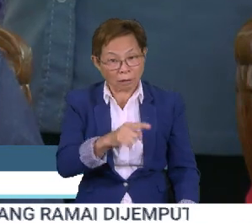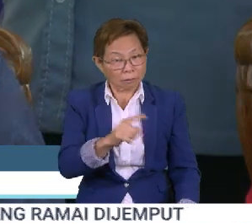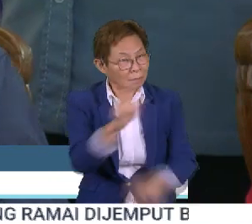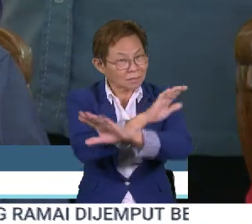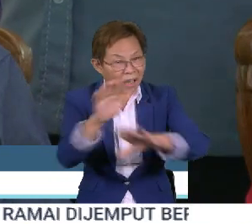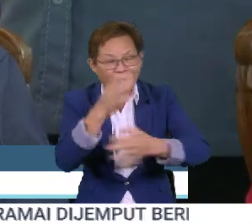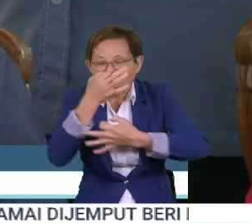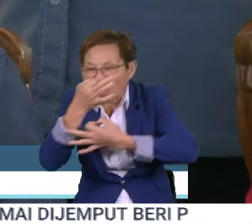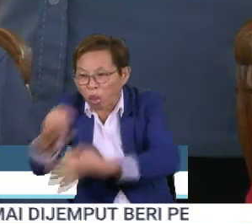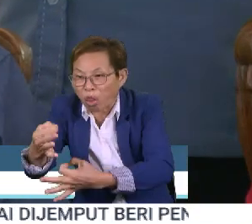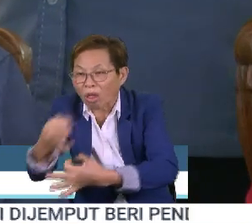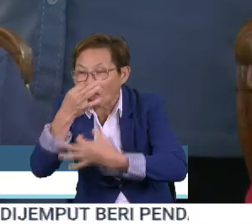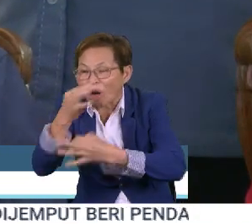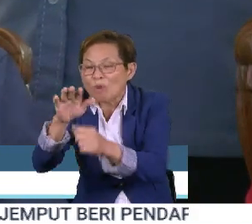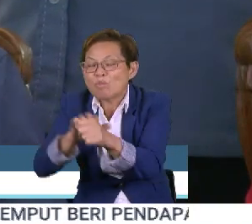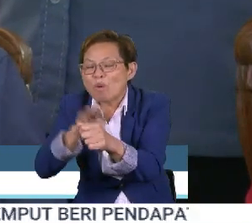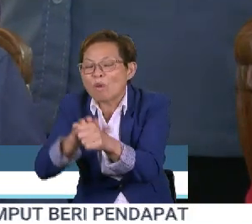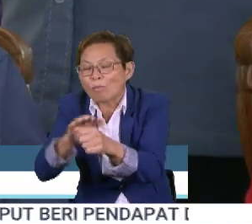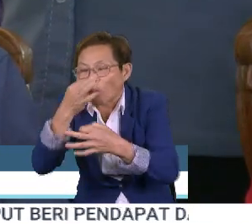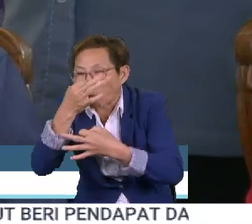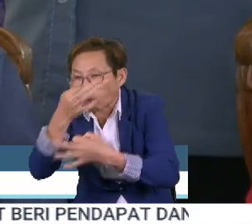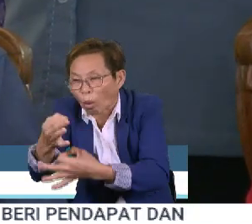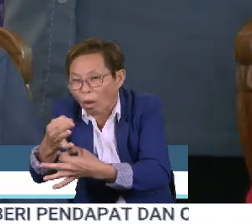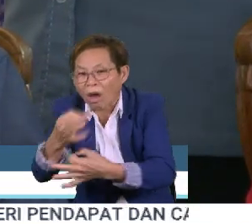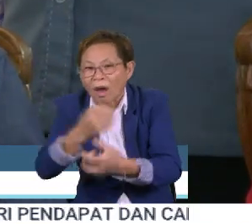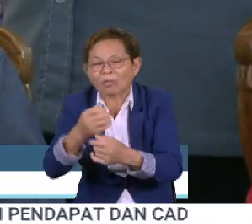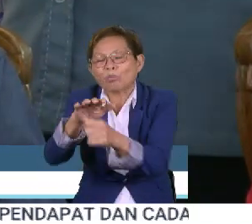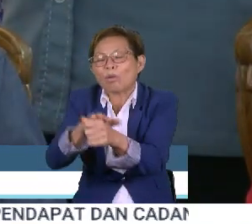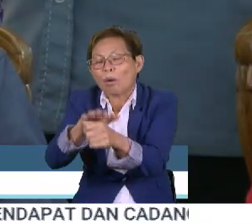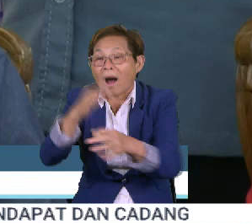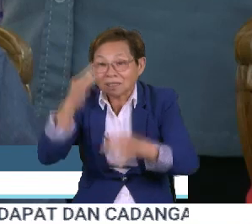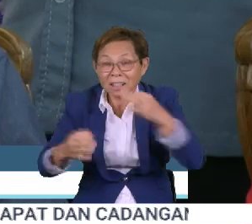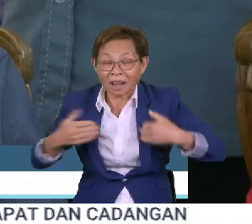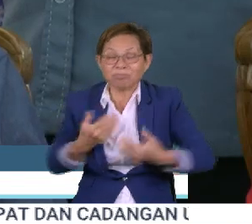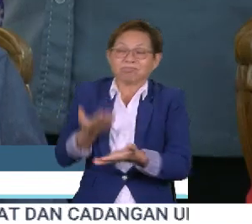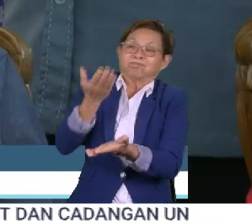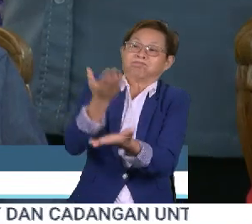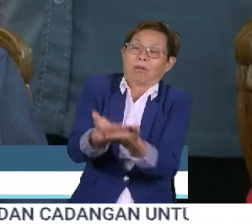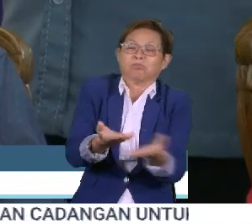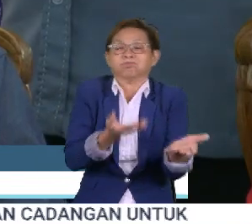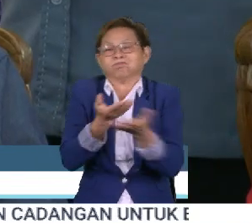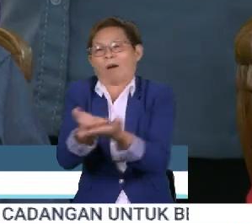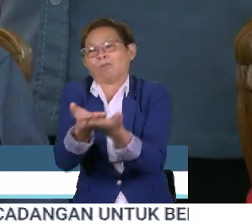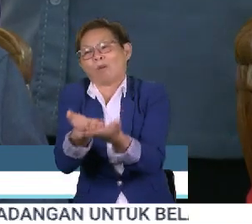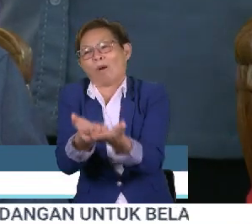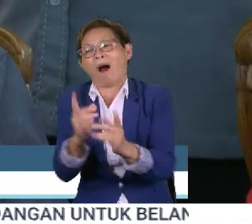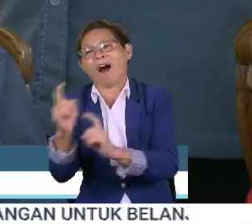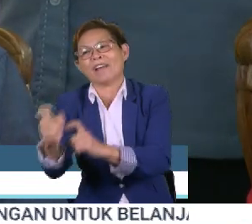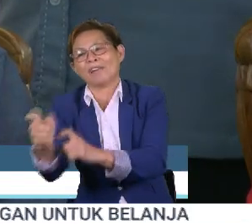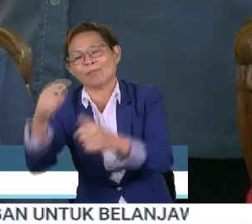jangan termakan lagi dengan jika ada tawaran-tawaran yang berbagai